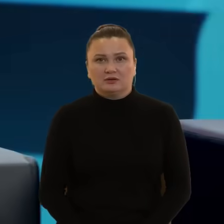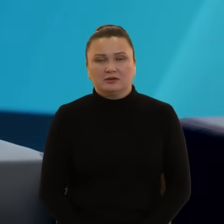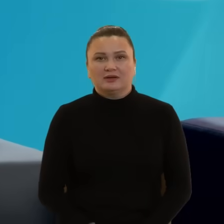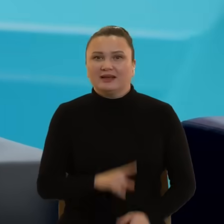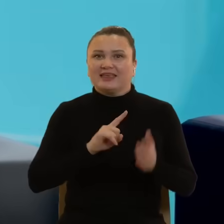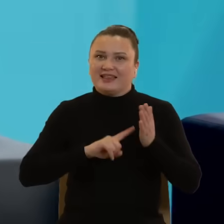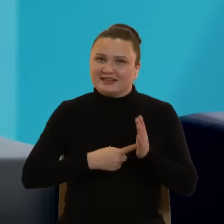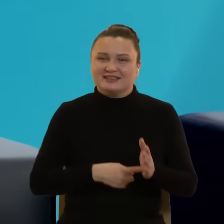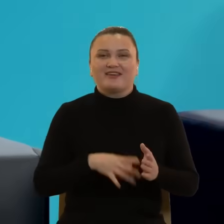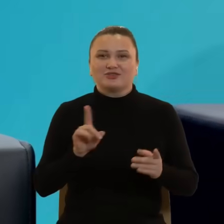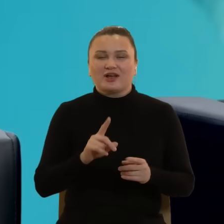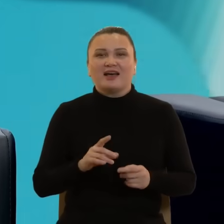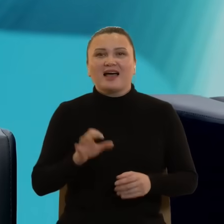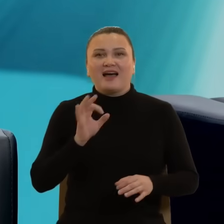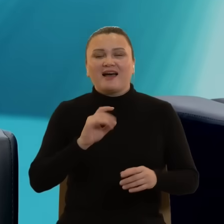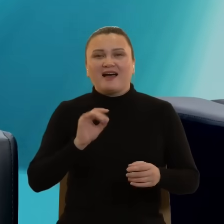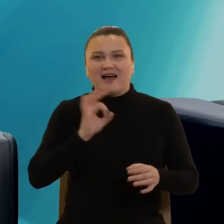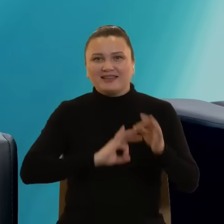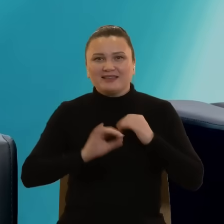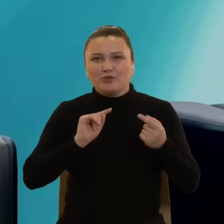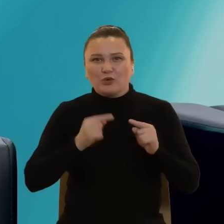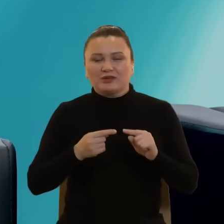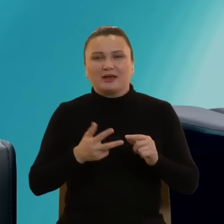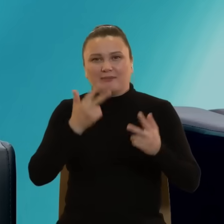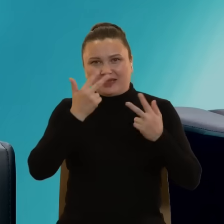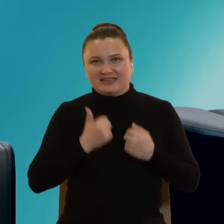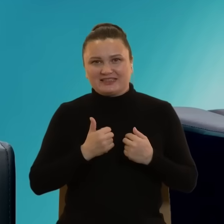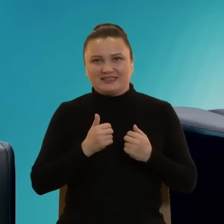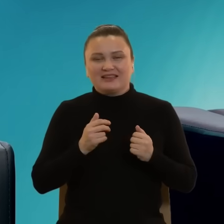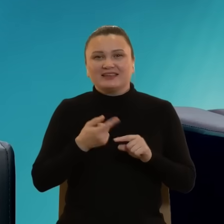настаиваю. Давайте разберемся все же с ней. Представим себе ситуацию, что